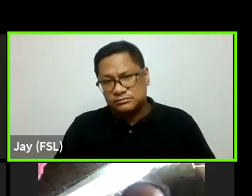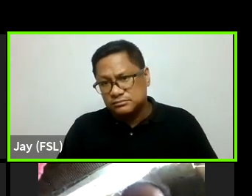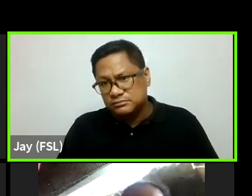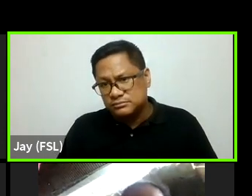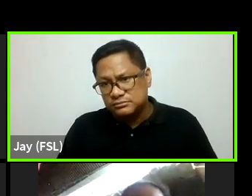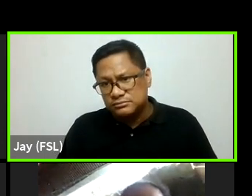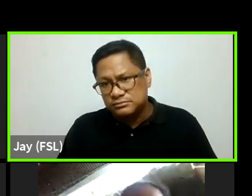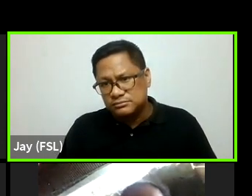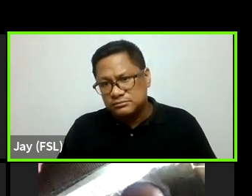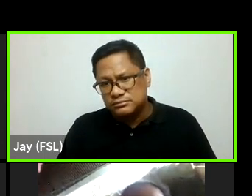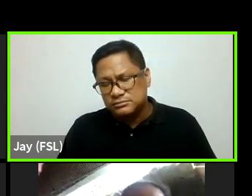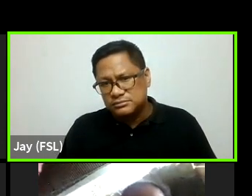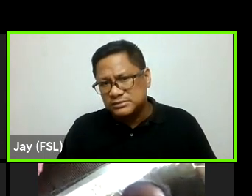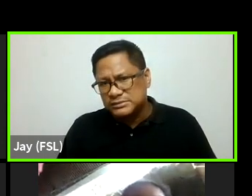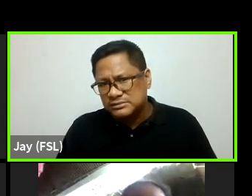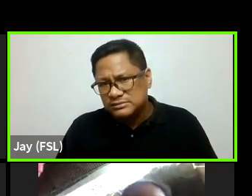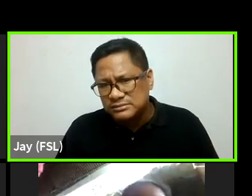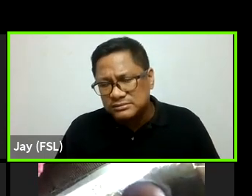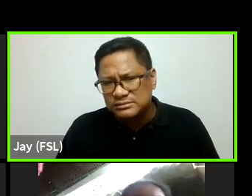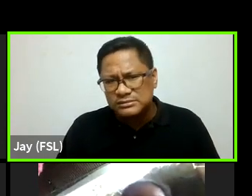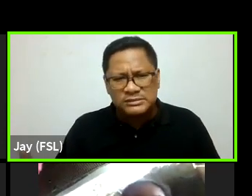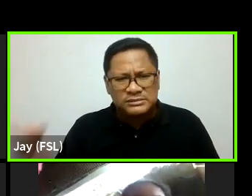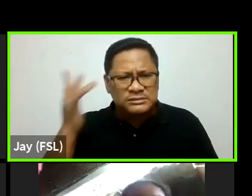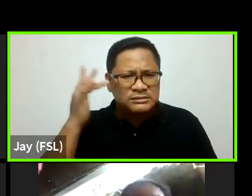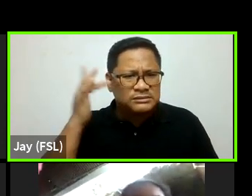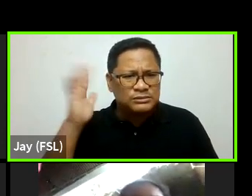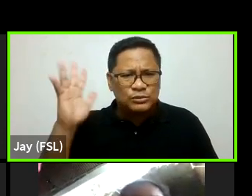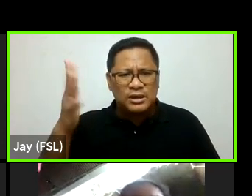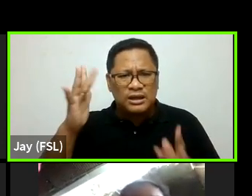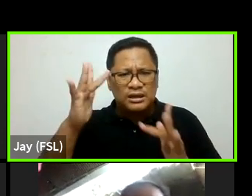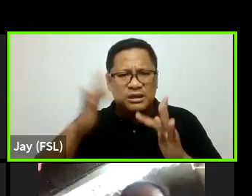Ba't na-mute ka? Oh. Teka, na-mute ka ulit.